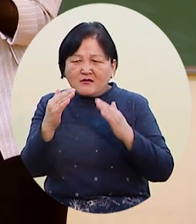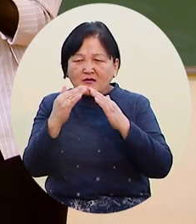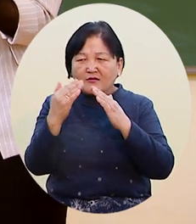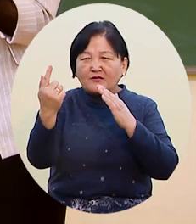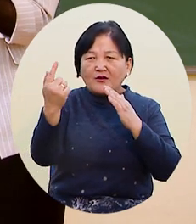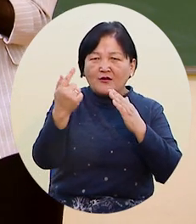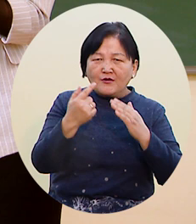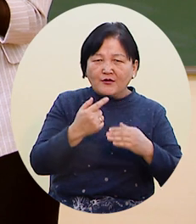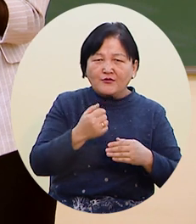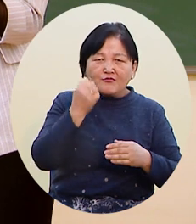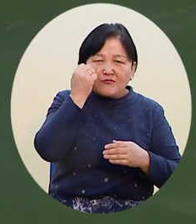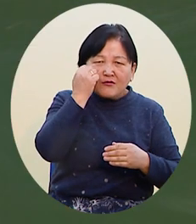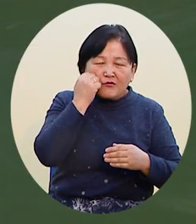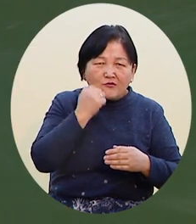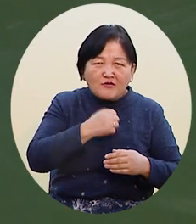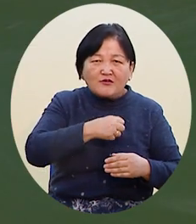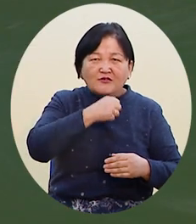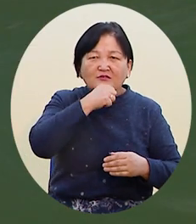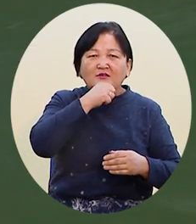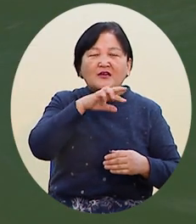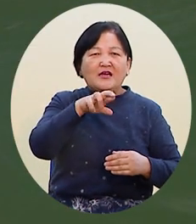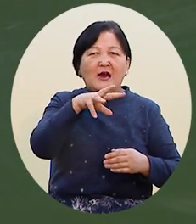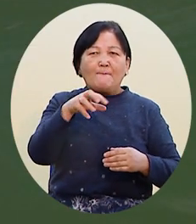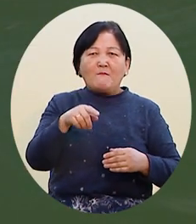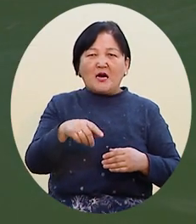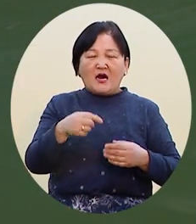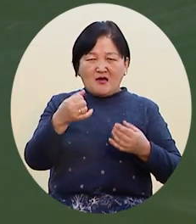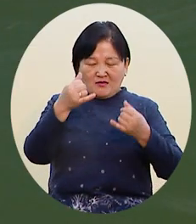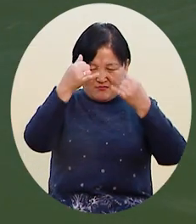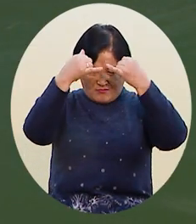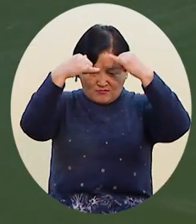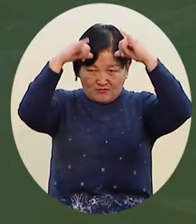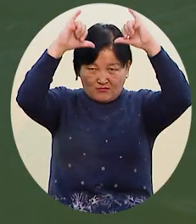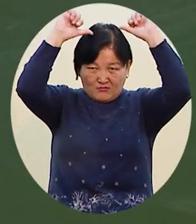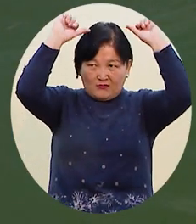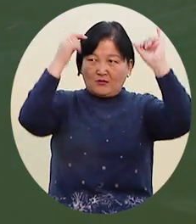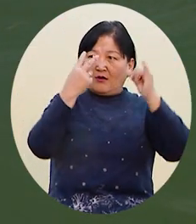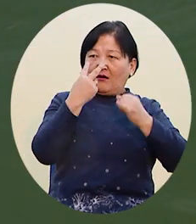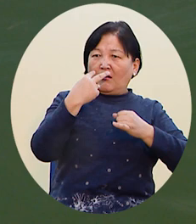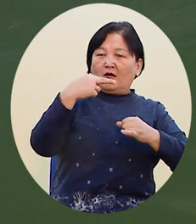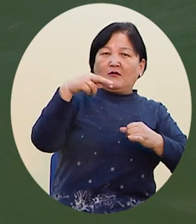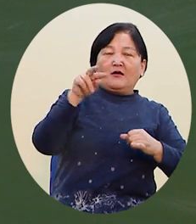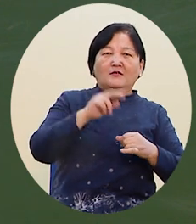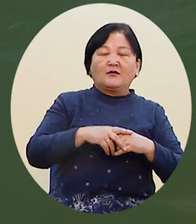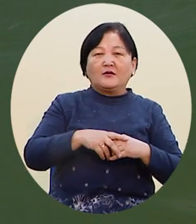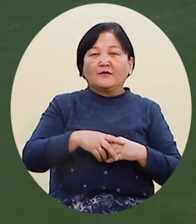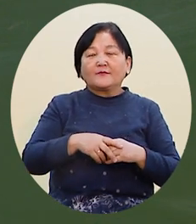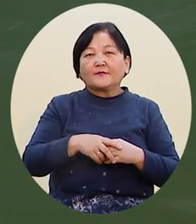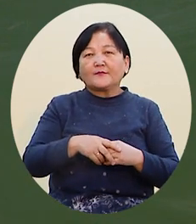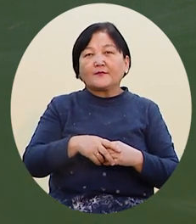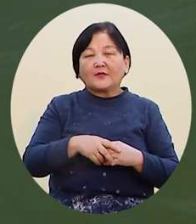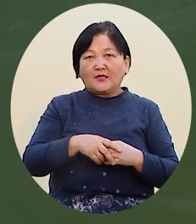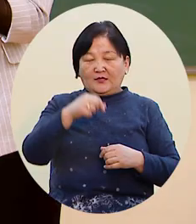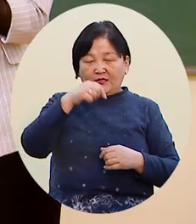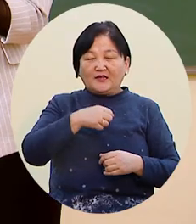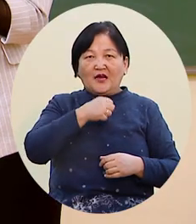өвгөн сэрх сүрхий төвшин дүрээр сэлмэн иврээ сэжэн байж сэрвээ сахла эмрэн байж.